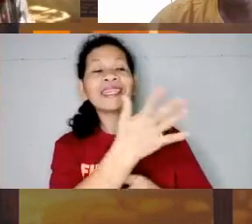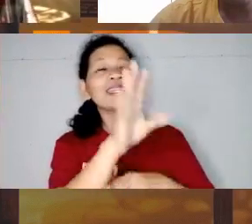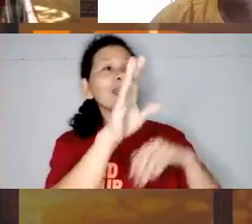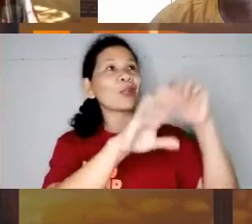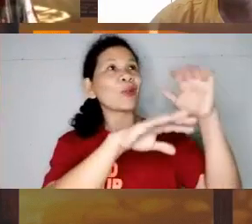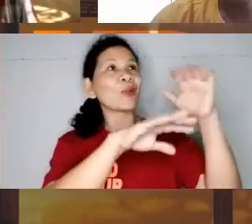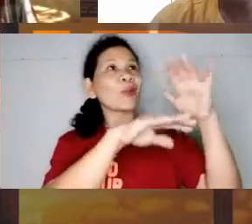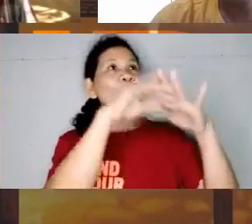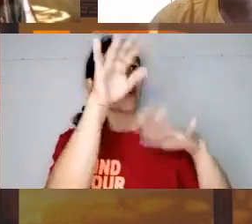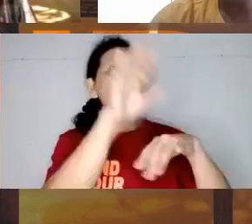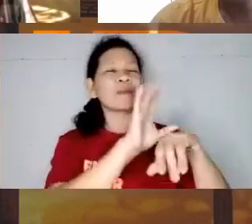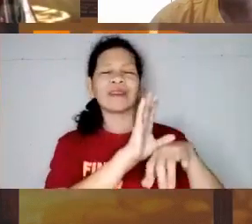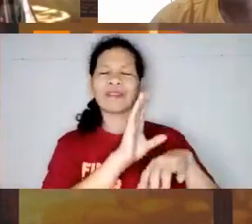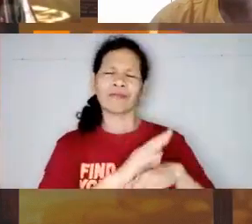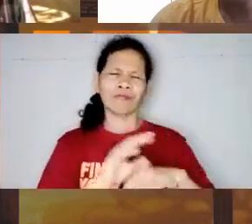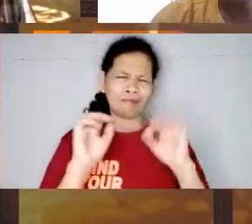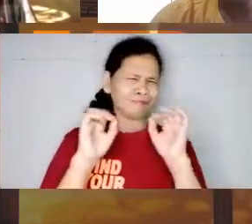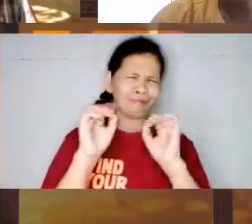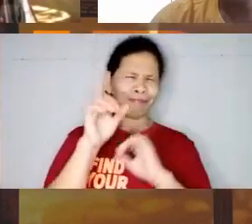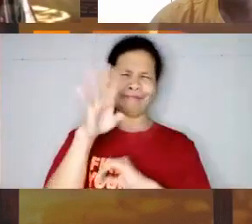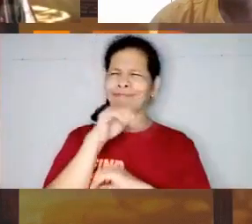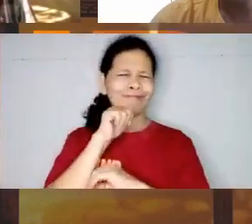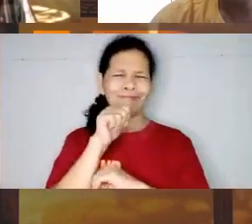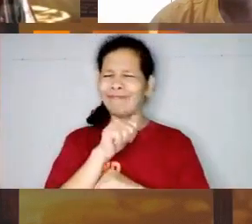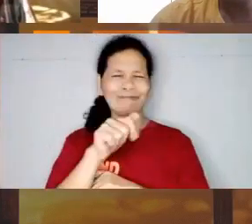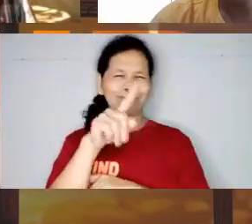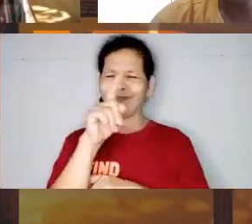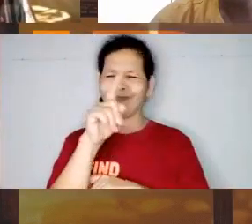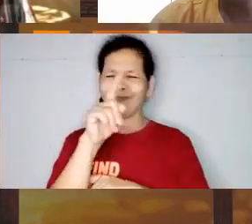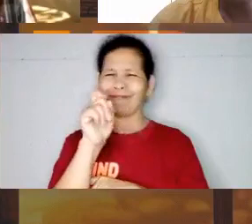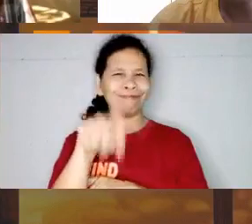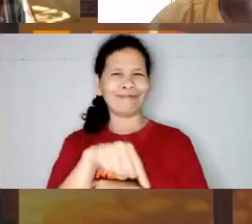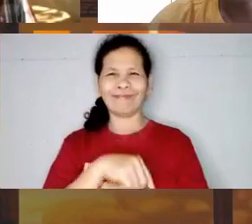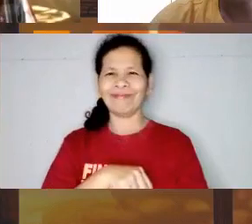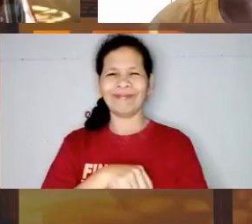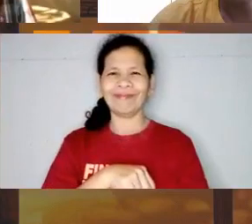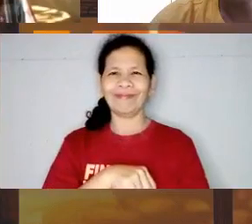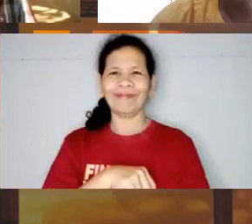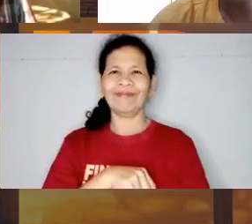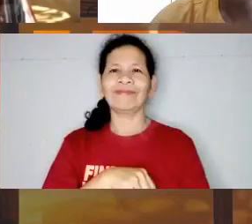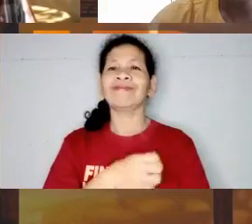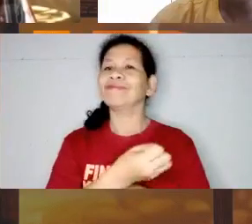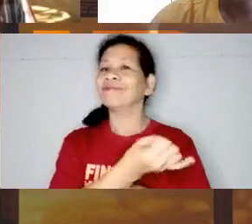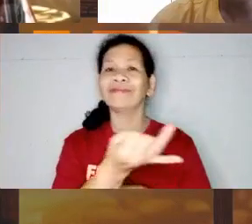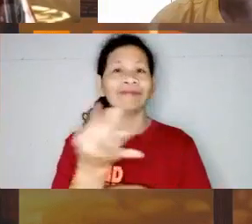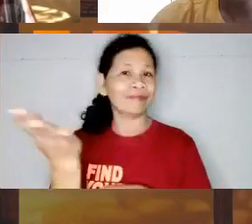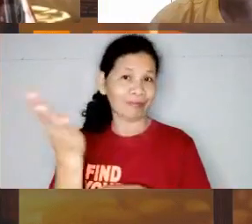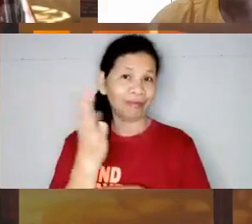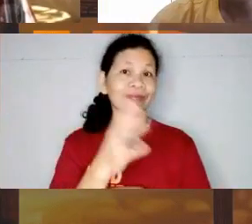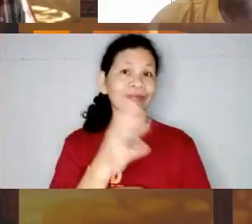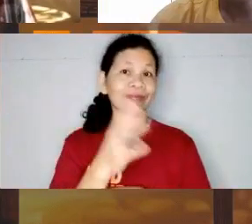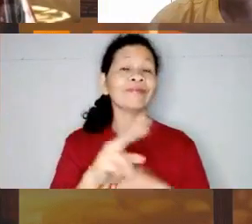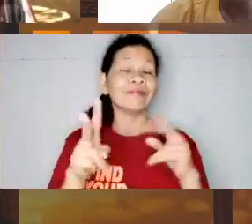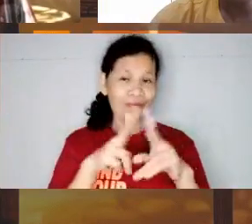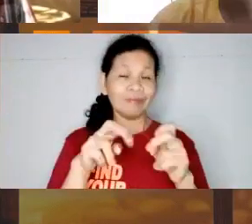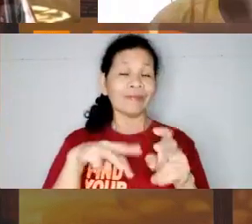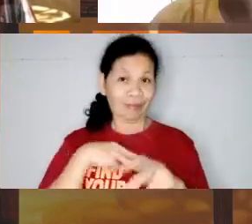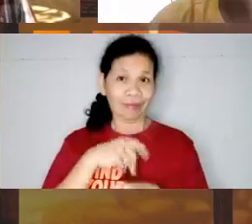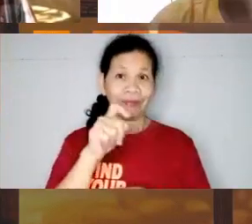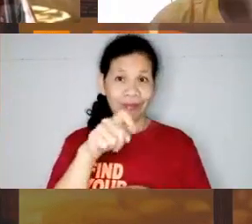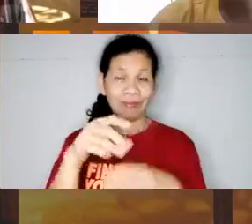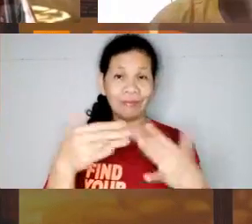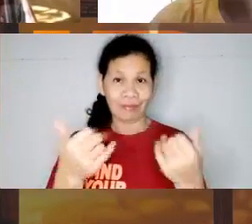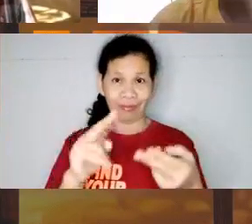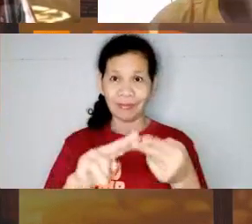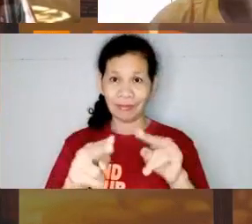simbahan. Hindi po itatanong ng Panginoon ang bilang. Baka man kailangan ang mga numbers kasi